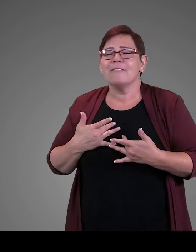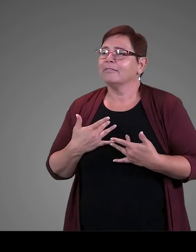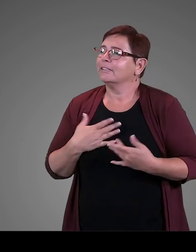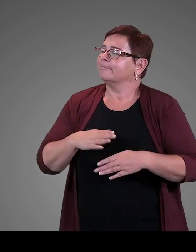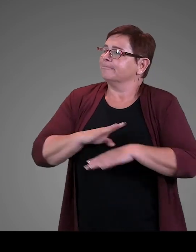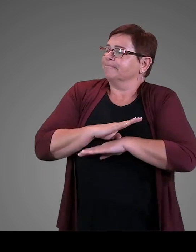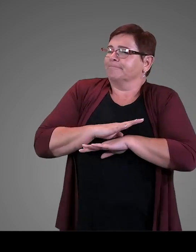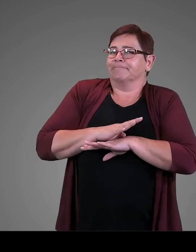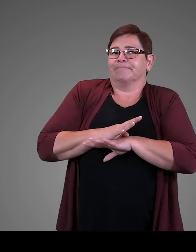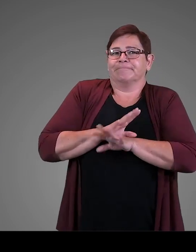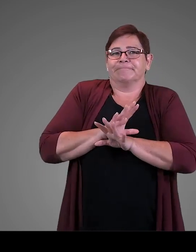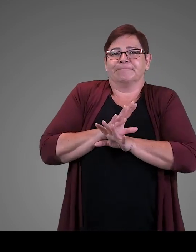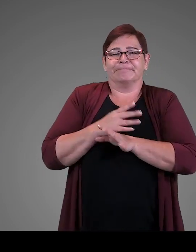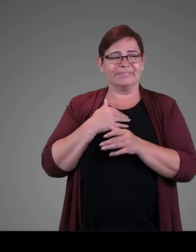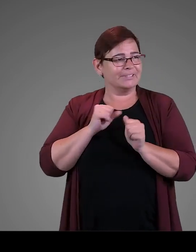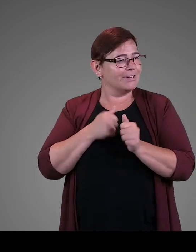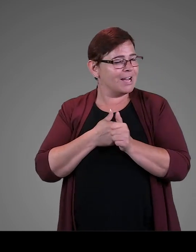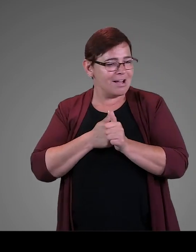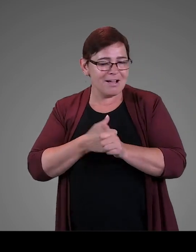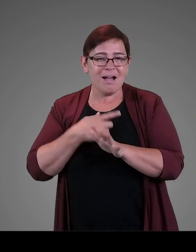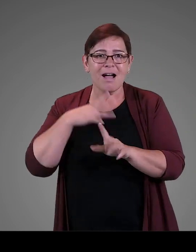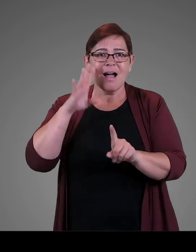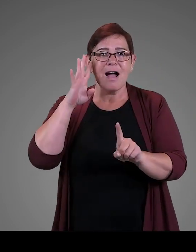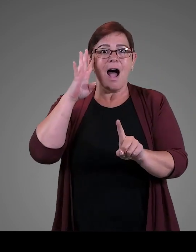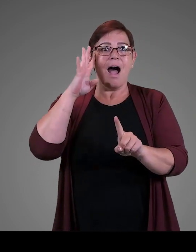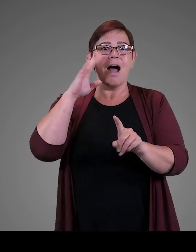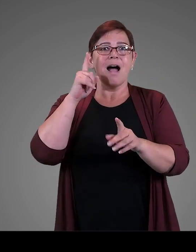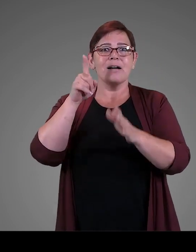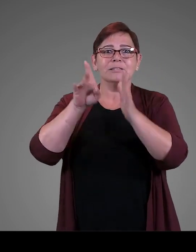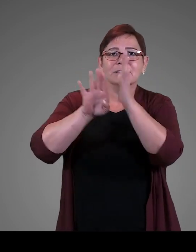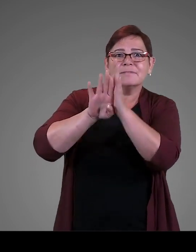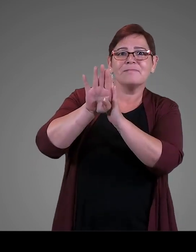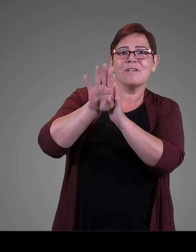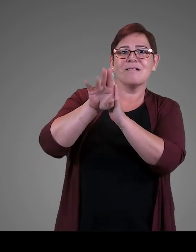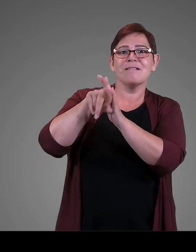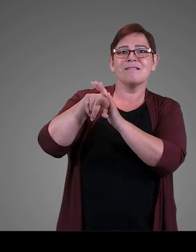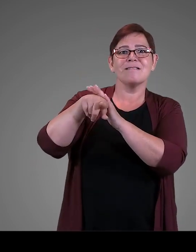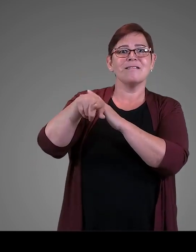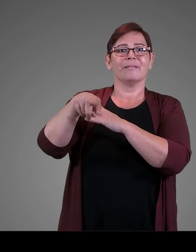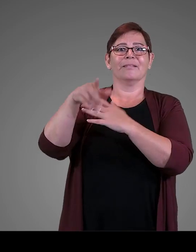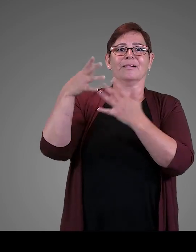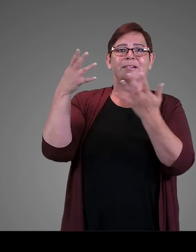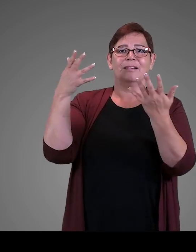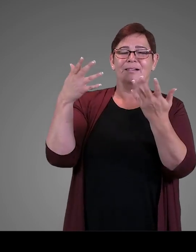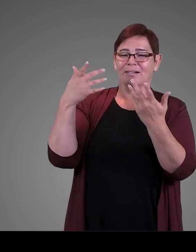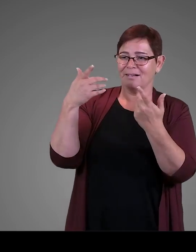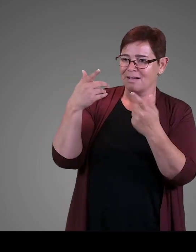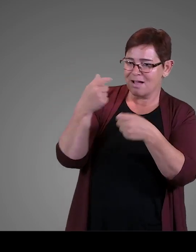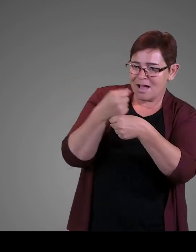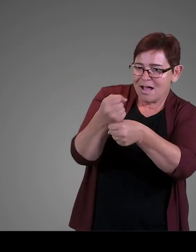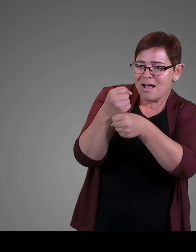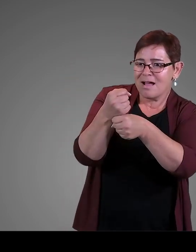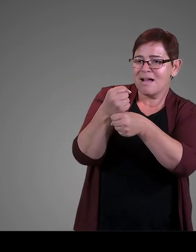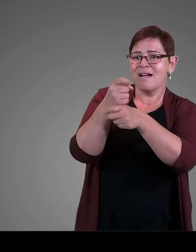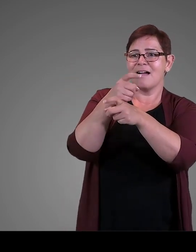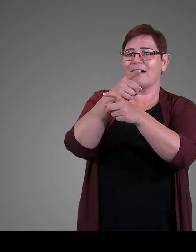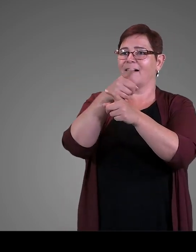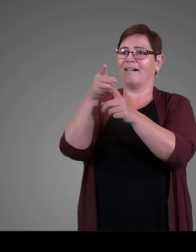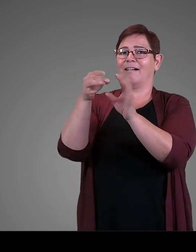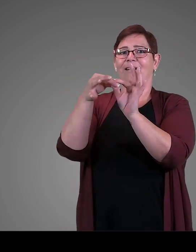comme disait Daniel, il y a quand même une grande satisfaction à pouvoir suivre sur un